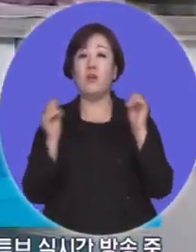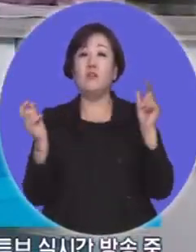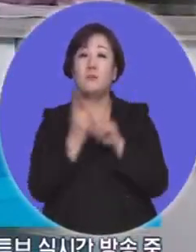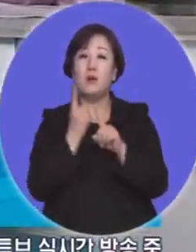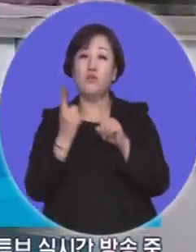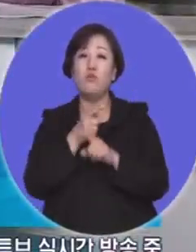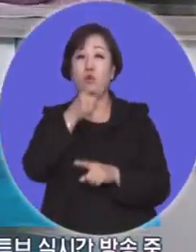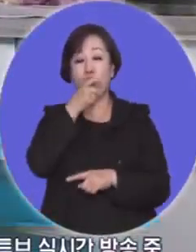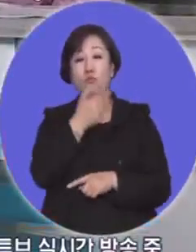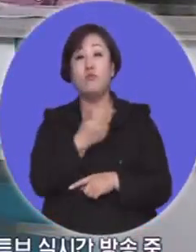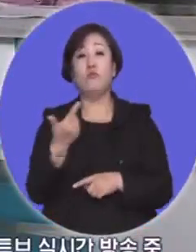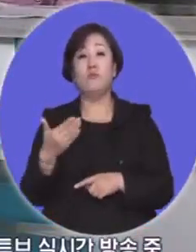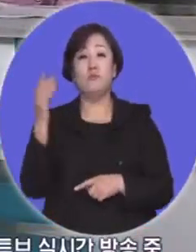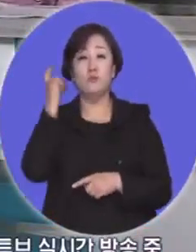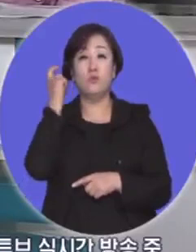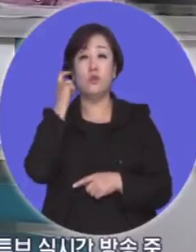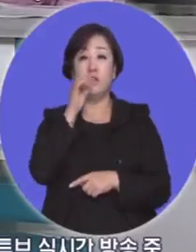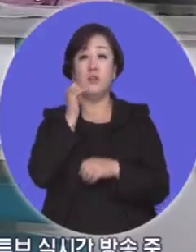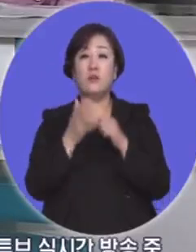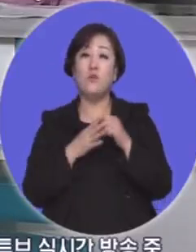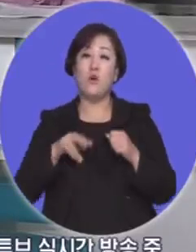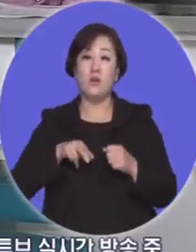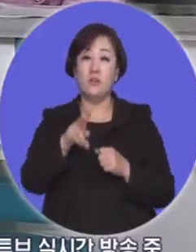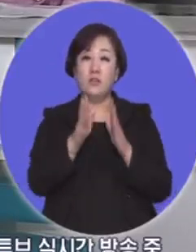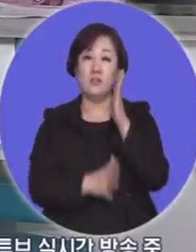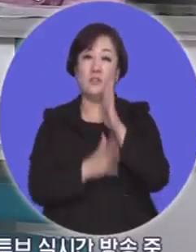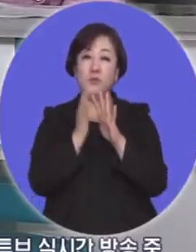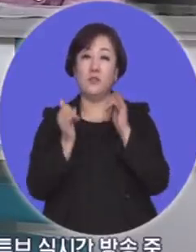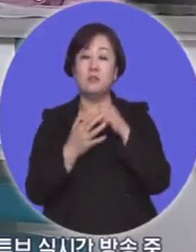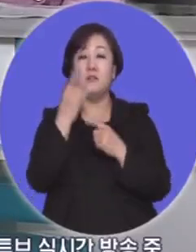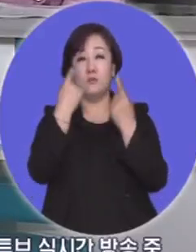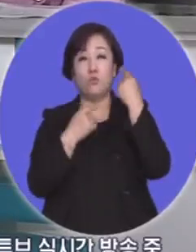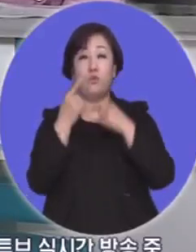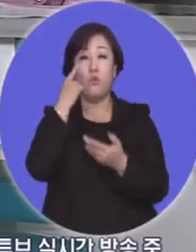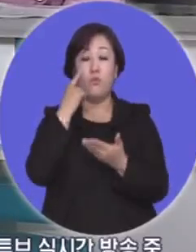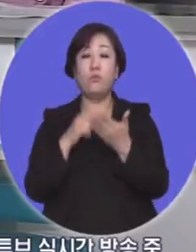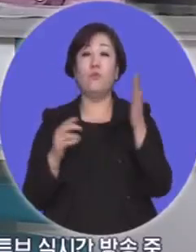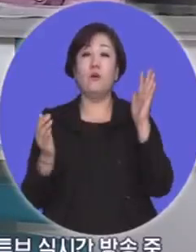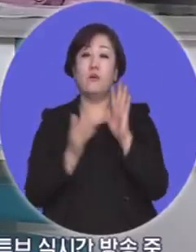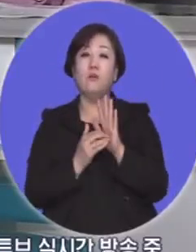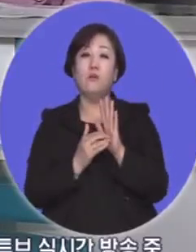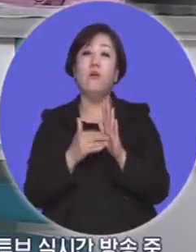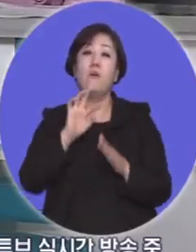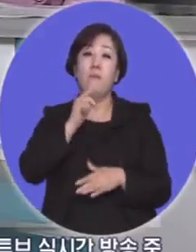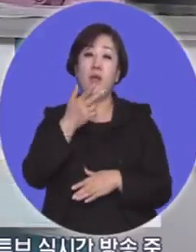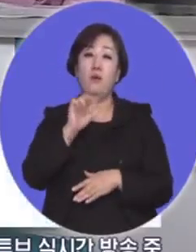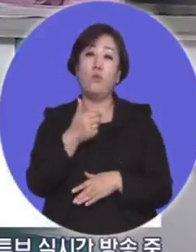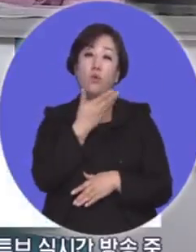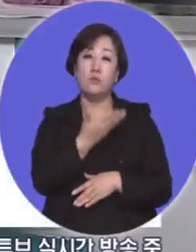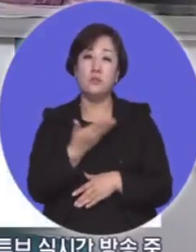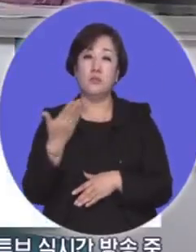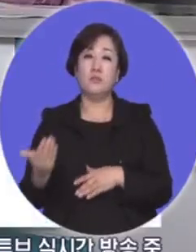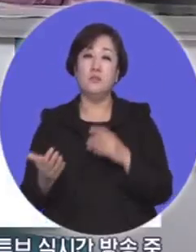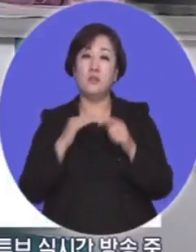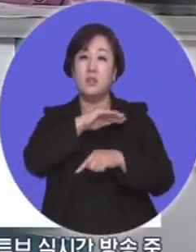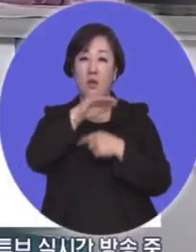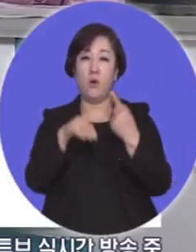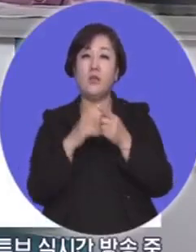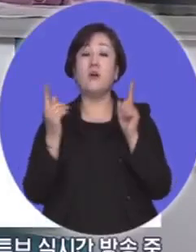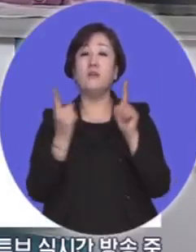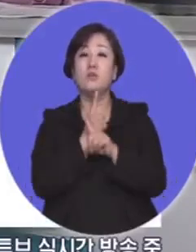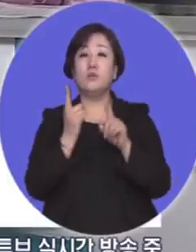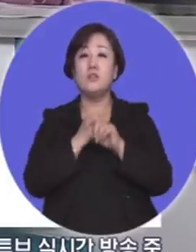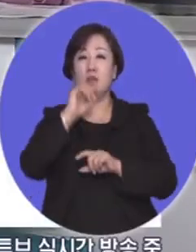그렇습니다. 나고 예. 그래서 그런지 오늘 산책하는 시민들도 많이 보이고요. 예. 우선 매곡천 친수 환경 조성 그리고